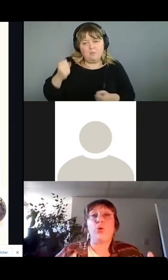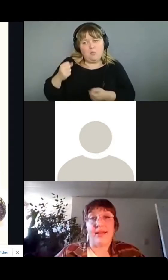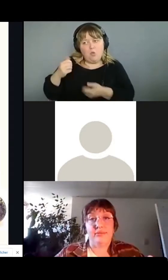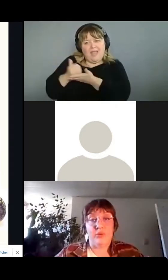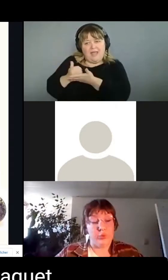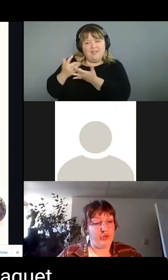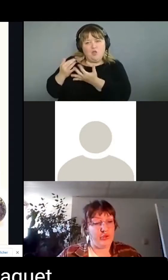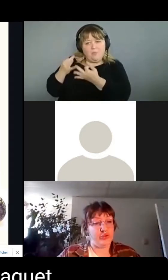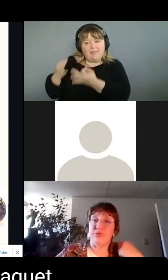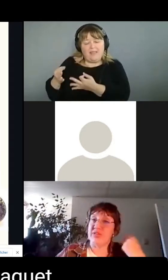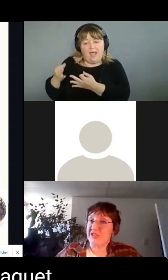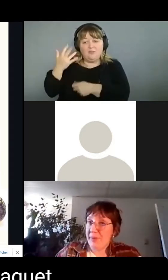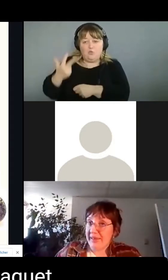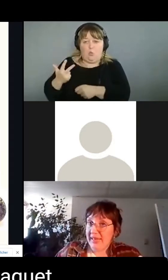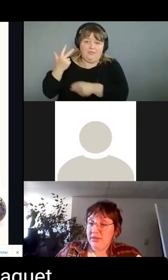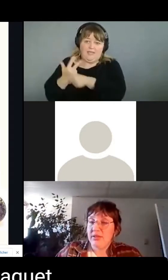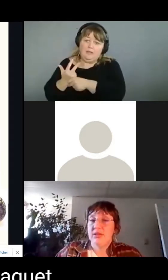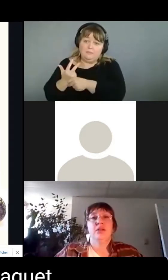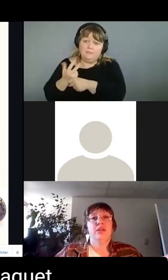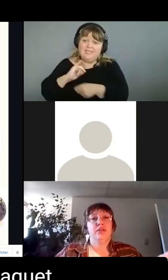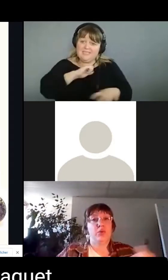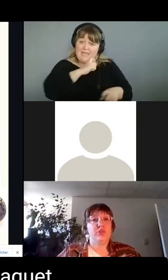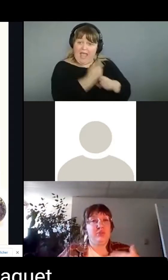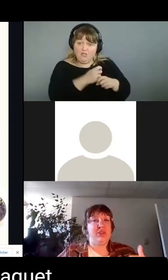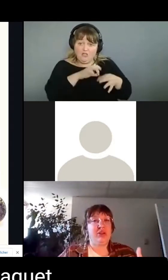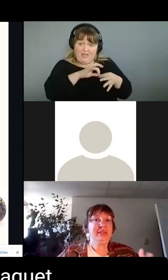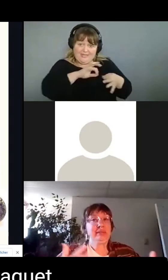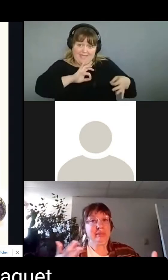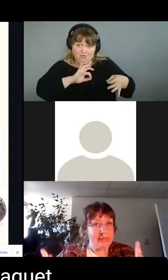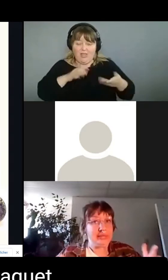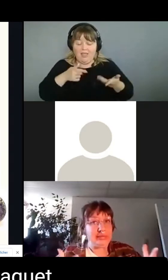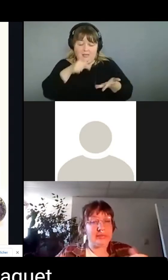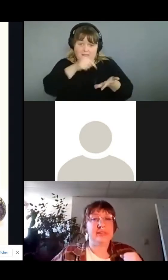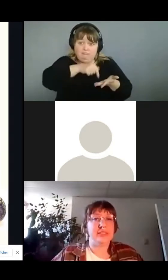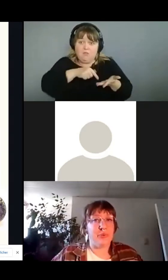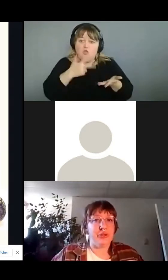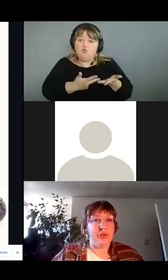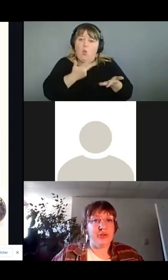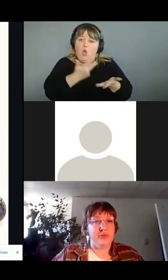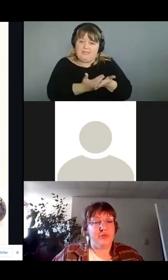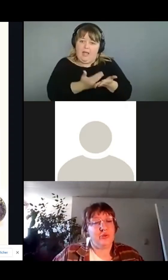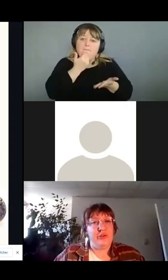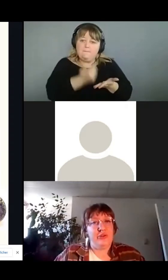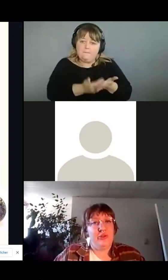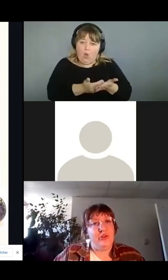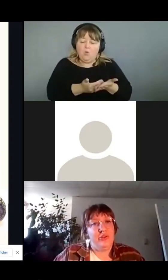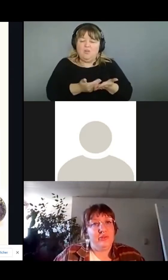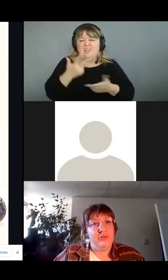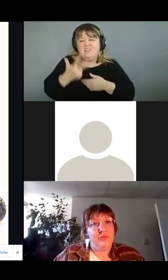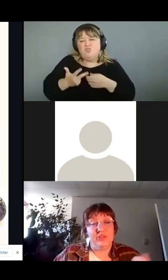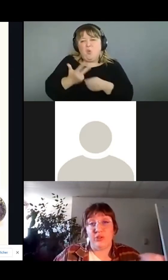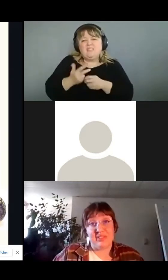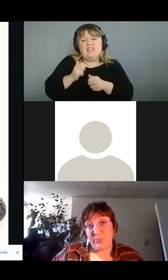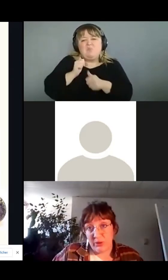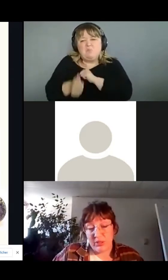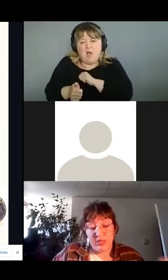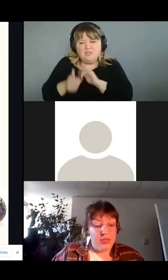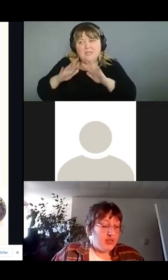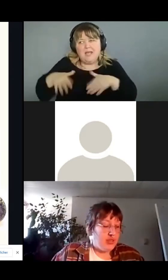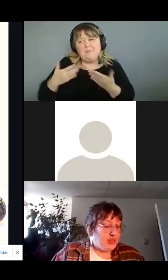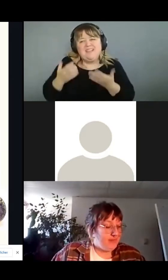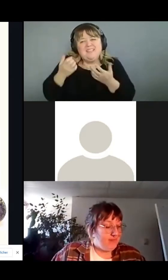c'est 3 ans. Donc, lorsque vous achetez un paquet, 3 ans plus tard, ça se peut que vos carottes ne ressèment